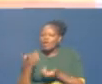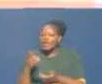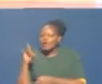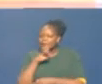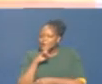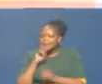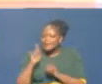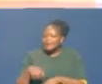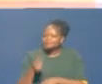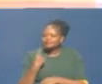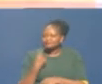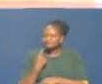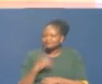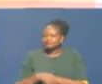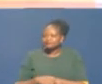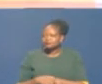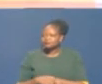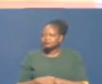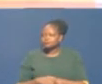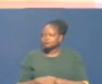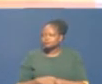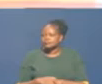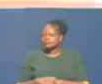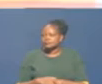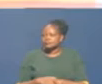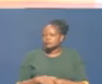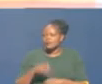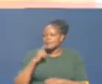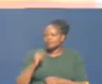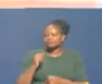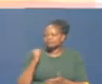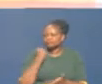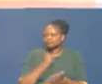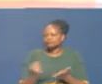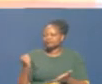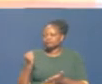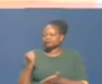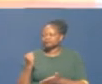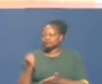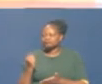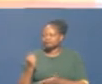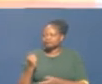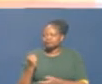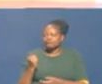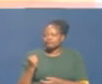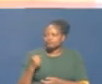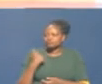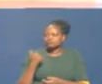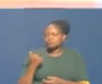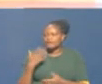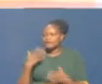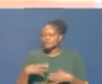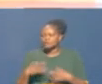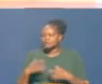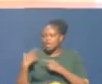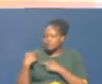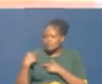pia kwa madawa, tumrifa kwa psychiatrist. Na zaidi ya hayo tunamwanzisha kwa hiyo